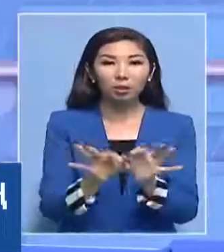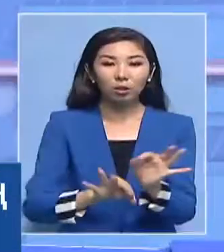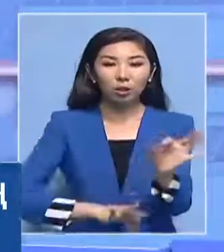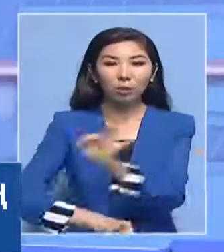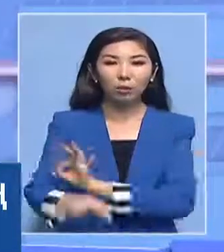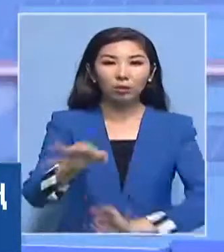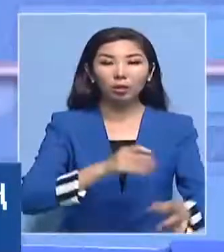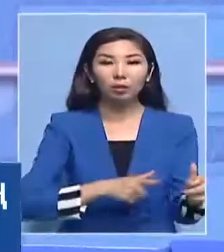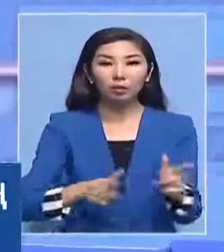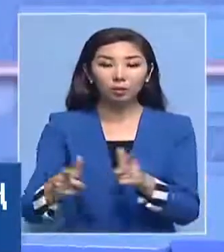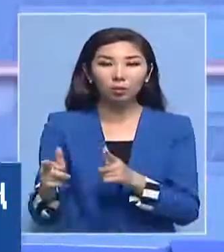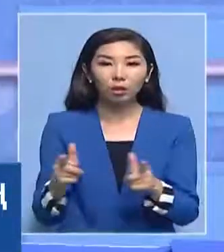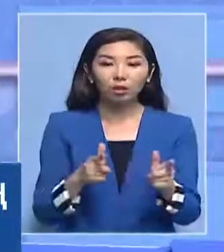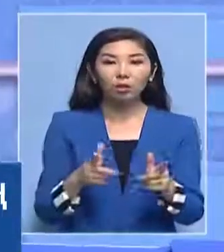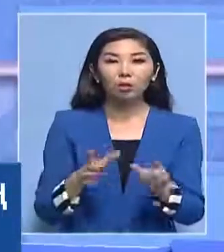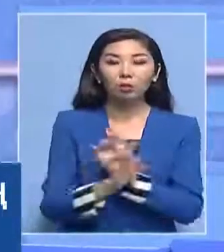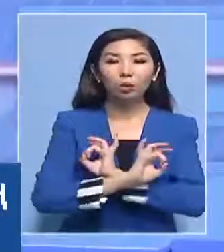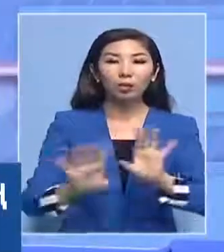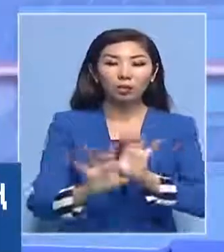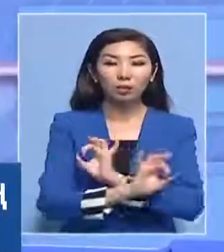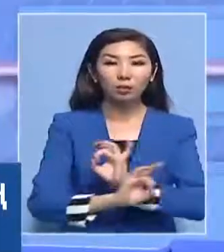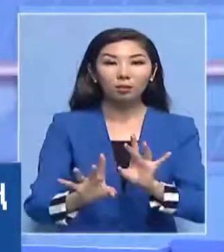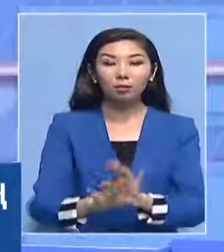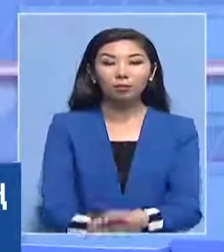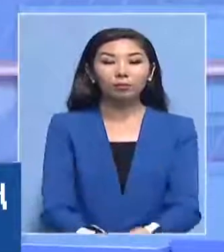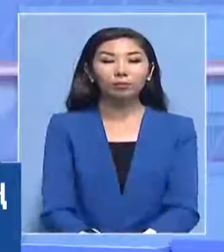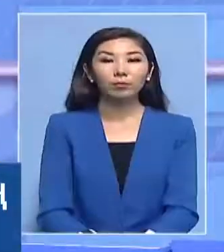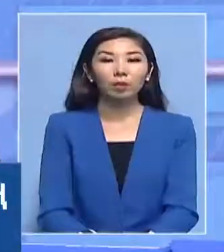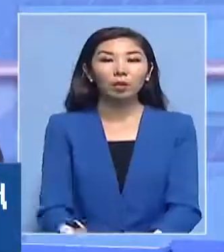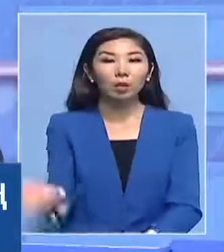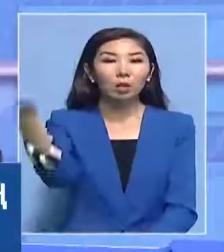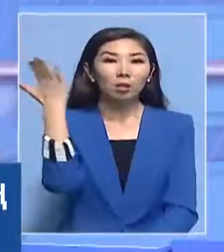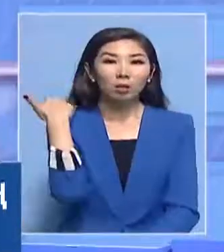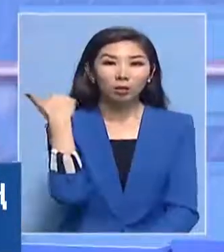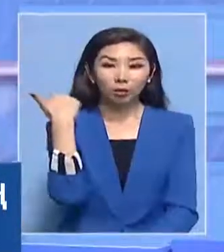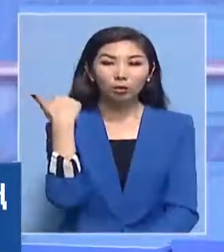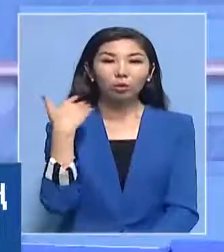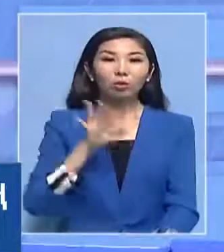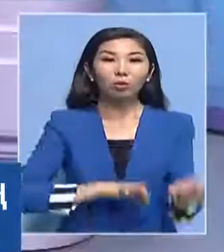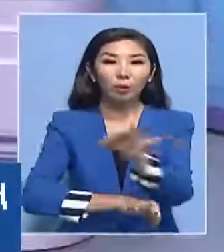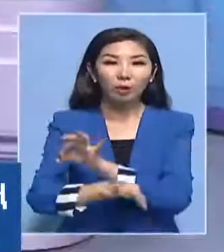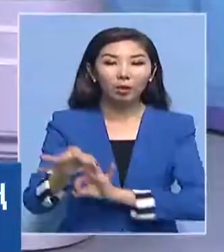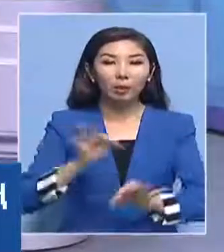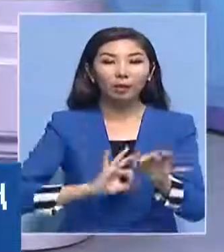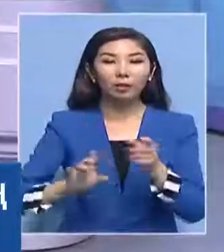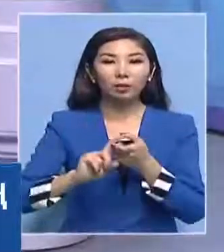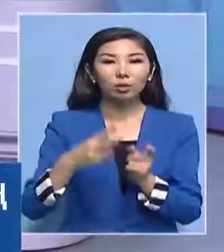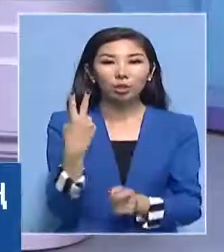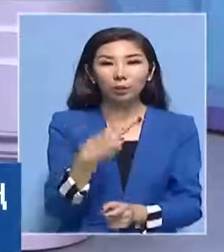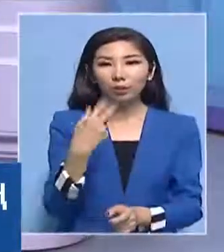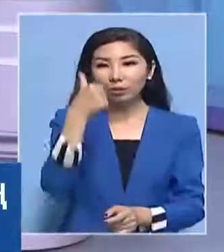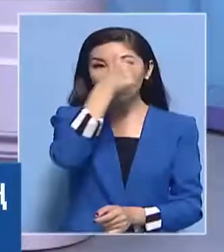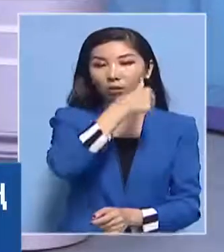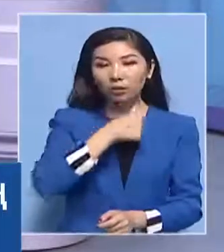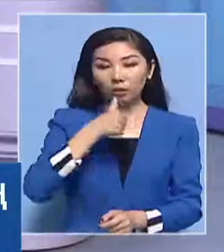бірі екен, дайындалуда дейді. Осы туралы. Осы жаңа бұрынғы жаңа жоба мына 20-шы жылы